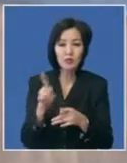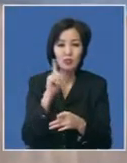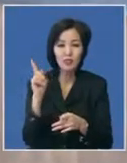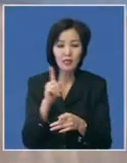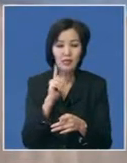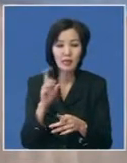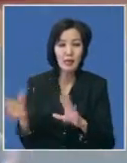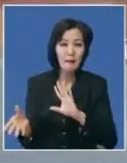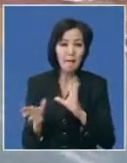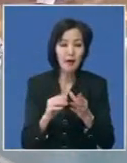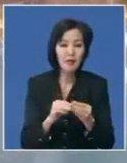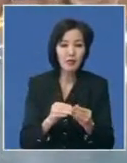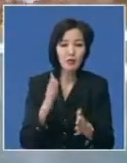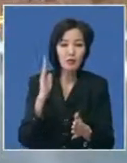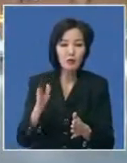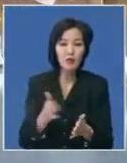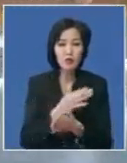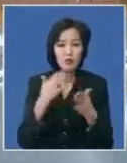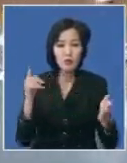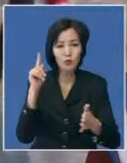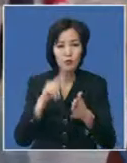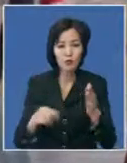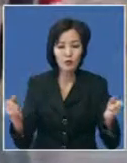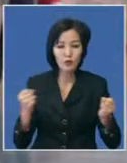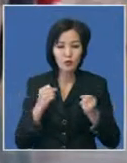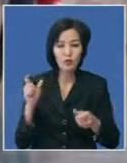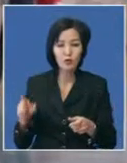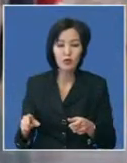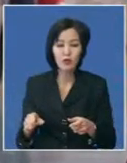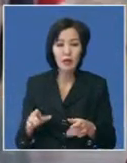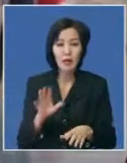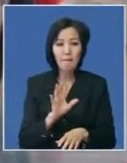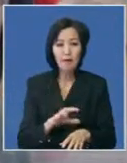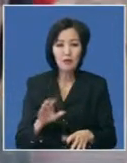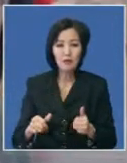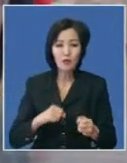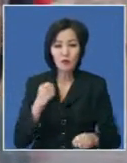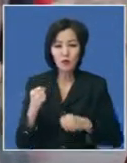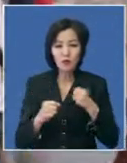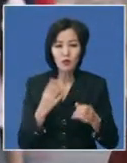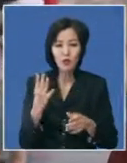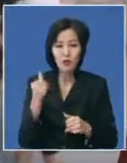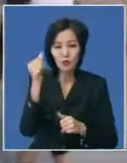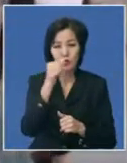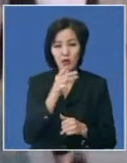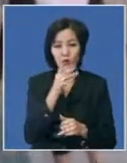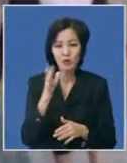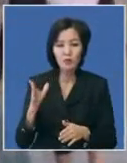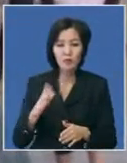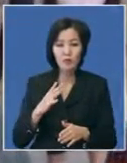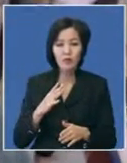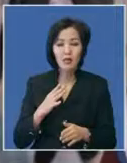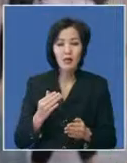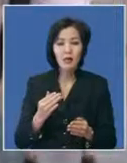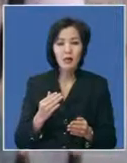толыққан. Барлығы болашағынан мол үміт күттіретін спортшылар. Негізі баскетбол қатысқаныма 4 жылдан асты. Осы